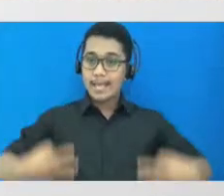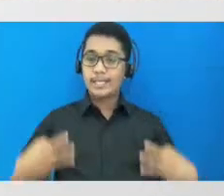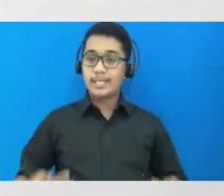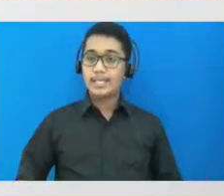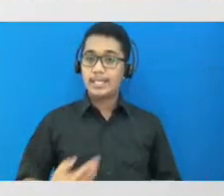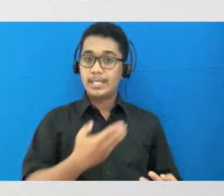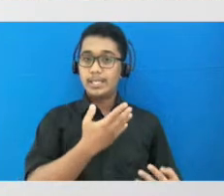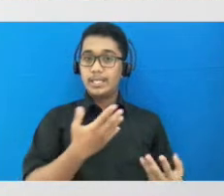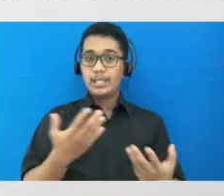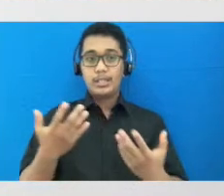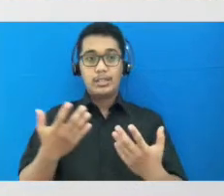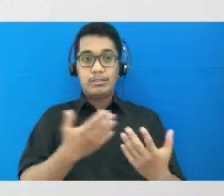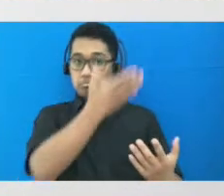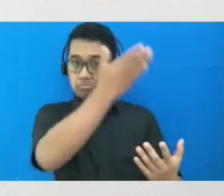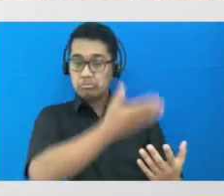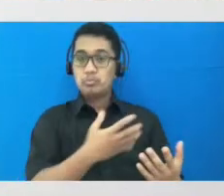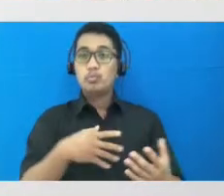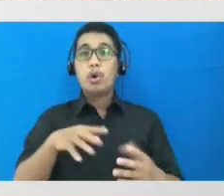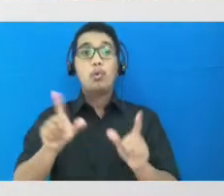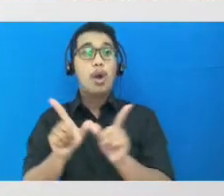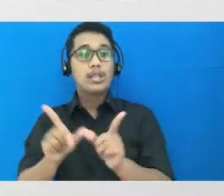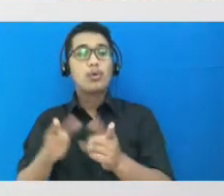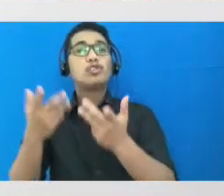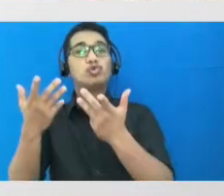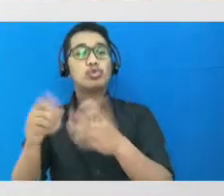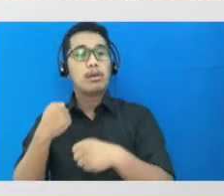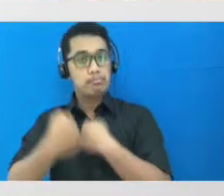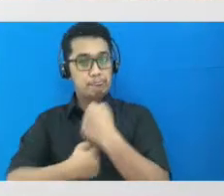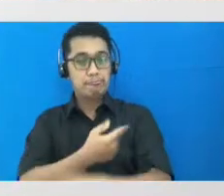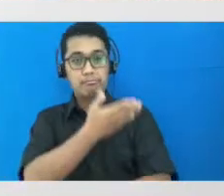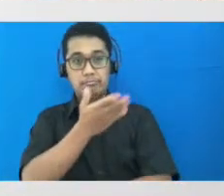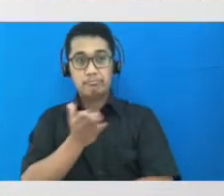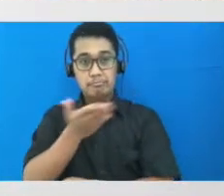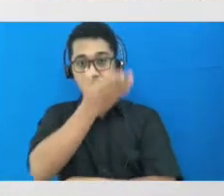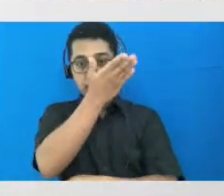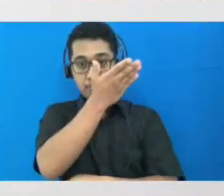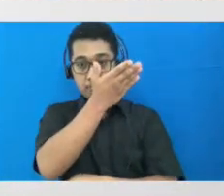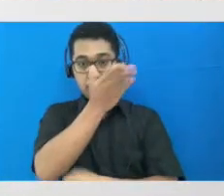dilakukan oleh para wartawan mestinya. Bisa next slide.